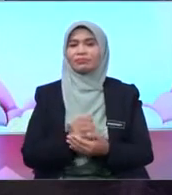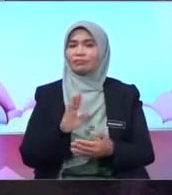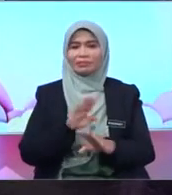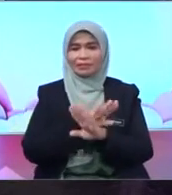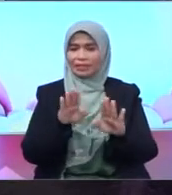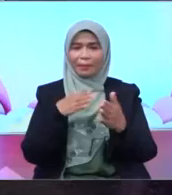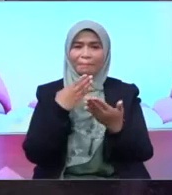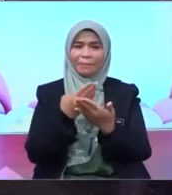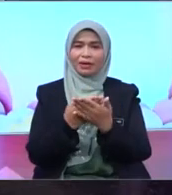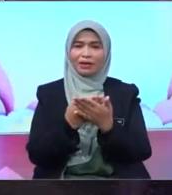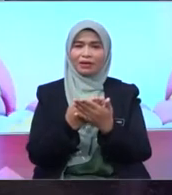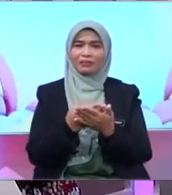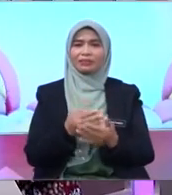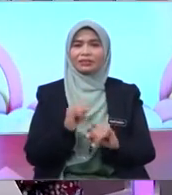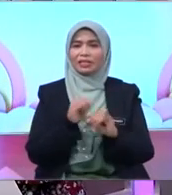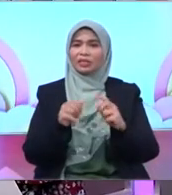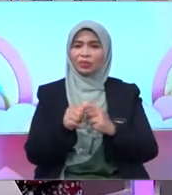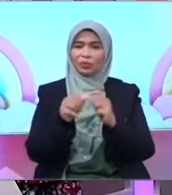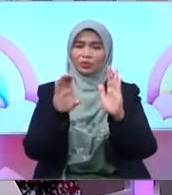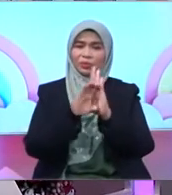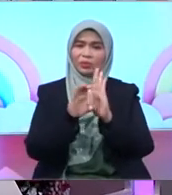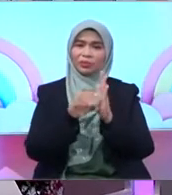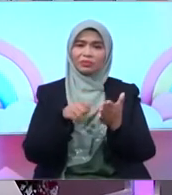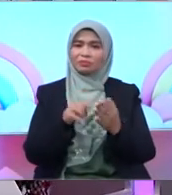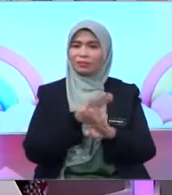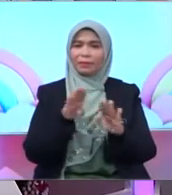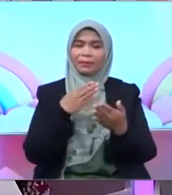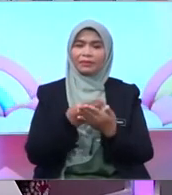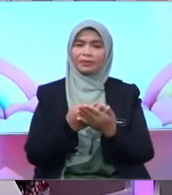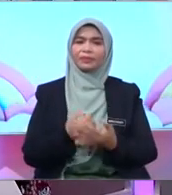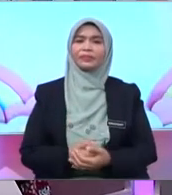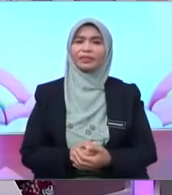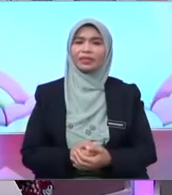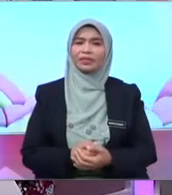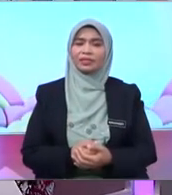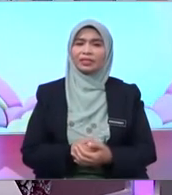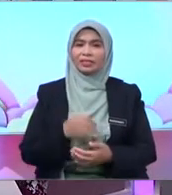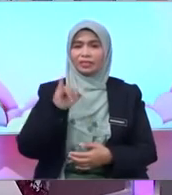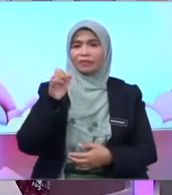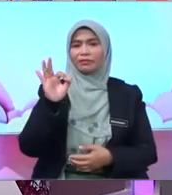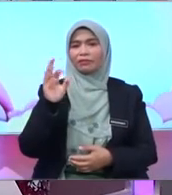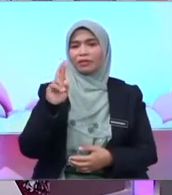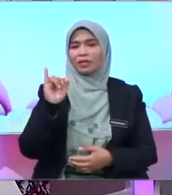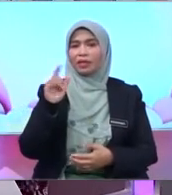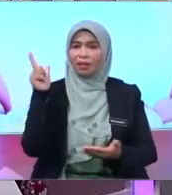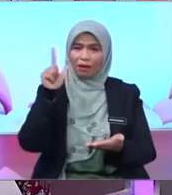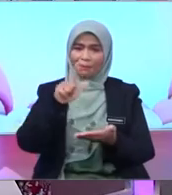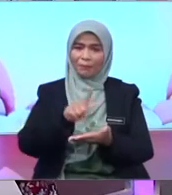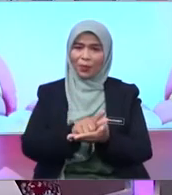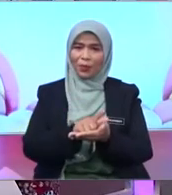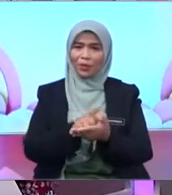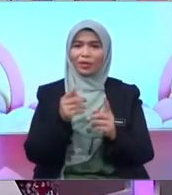kita jangan contoh hye-ok Jefri melaporkan tindak raganya kepada guru disiplin